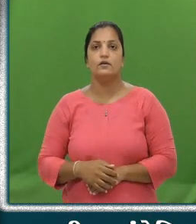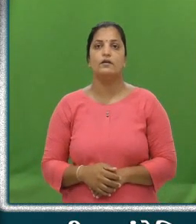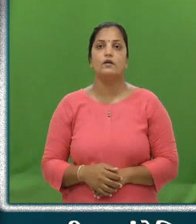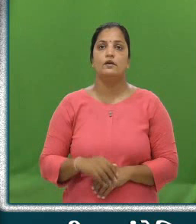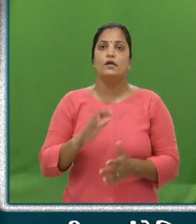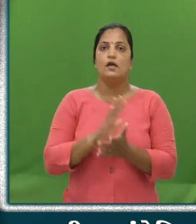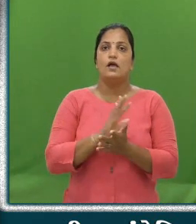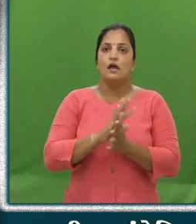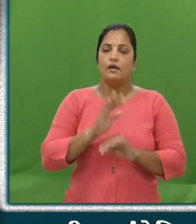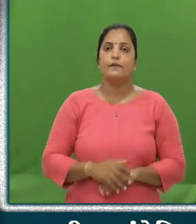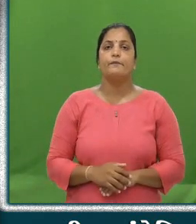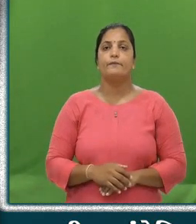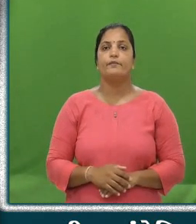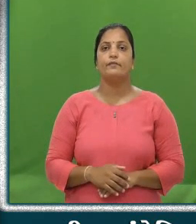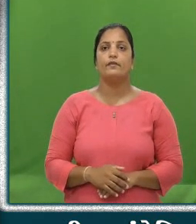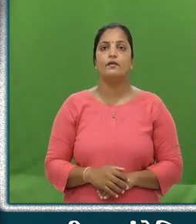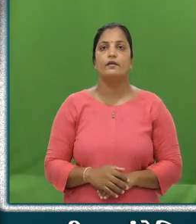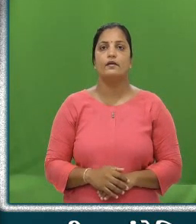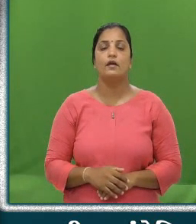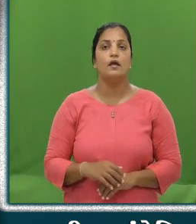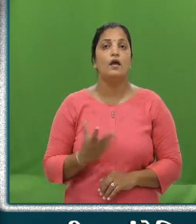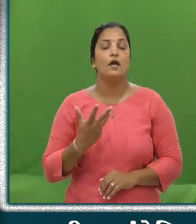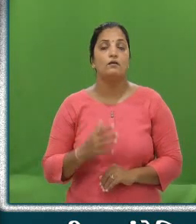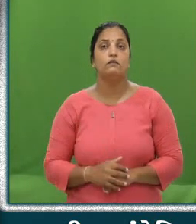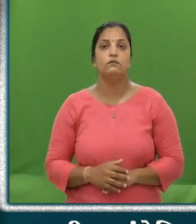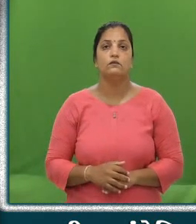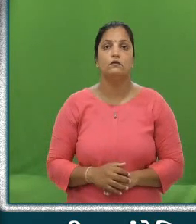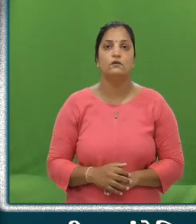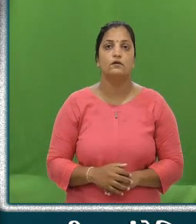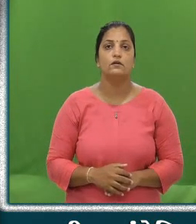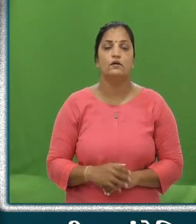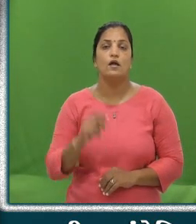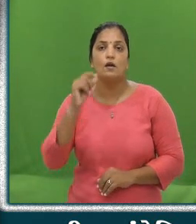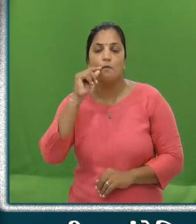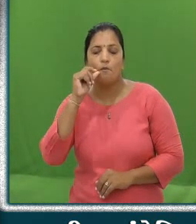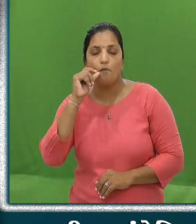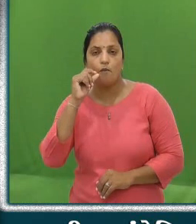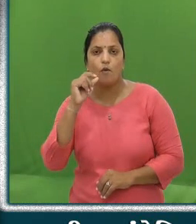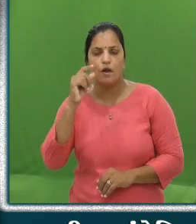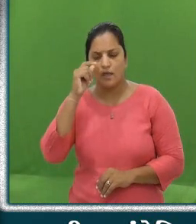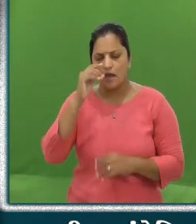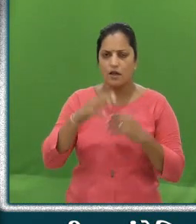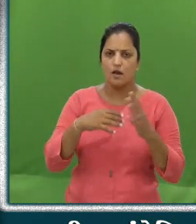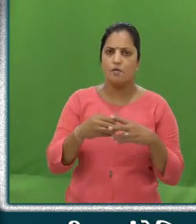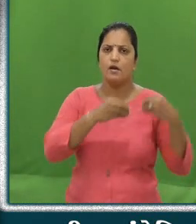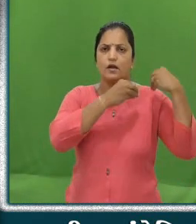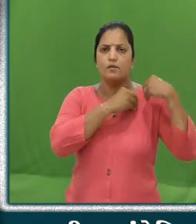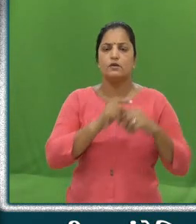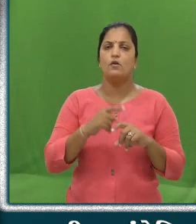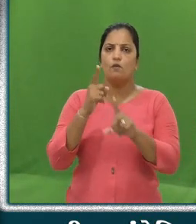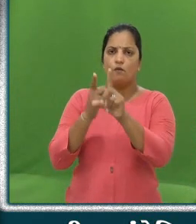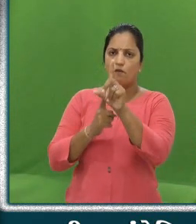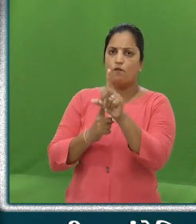કિન્નરોની અંદર જે કહેવામાં આવે છે કે રંગસૂત્ર જે છે એ રંગ નરપણા માટે જે જવાબદાર છે તે